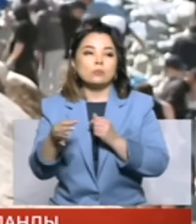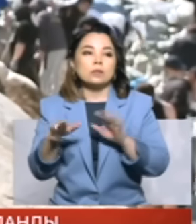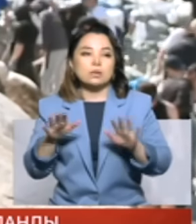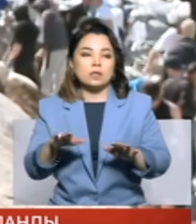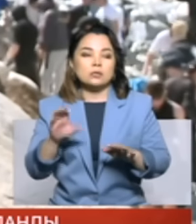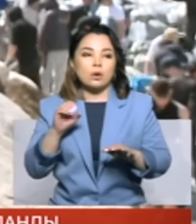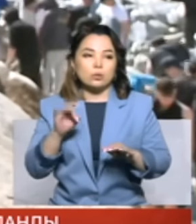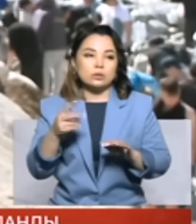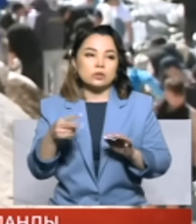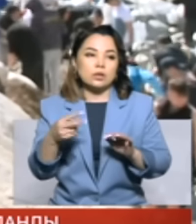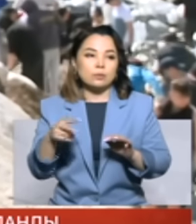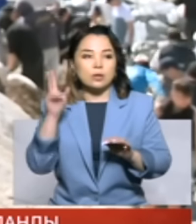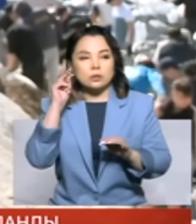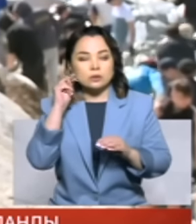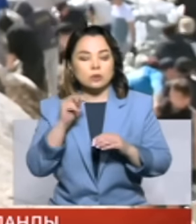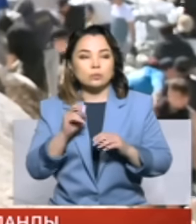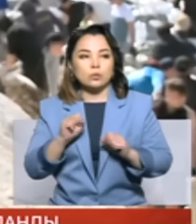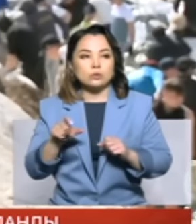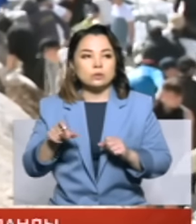Жалғасады. Ресейдің Орынборынан шыққан нөпір су Батыс Қазақстан мен Атырау облыстарына сәуірдің 20-сы, яғни ертең жетеді деген болжам